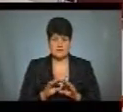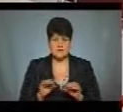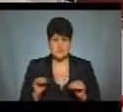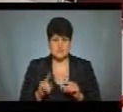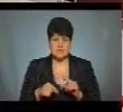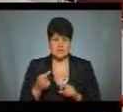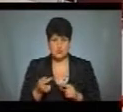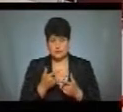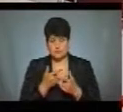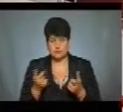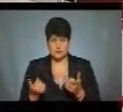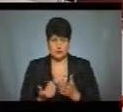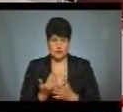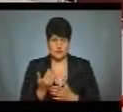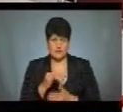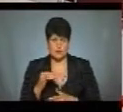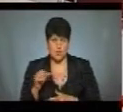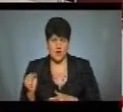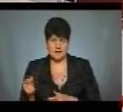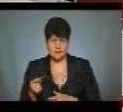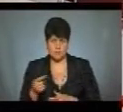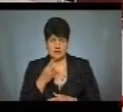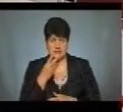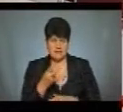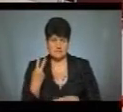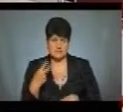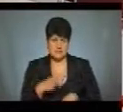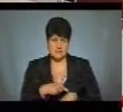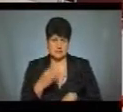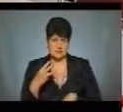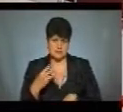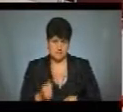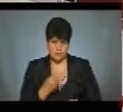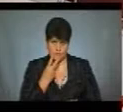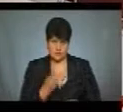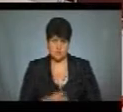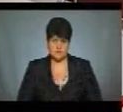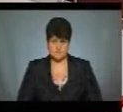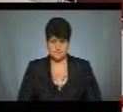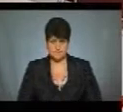Наступне інформаційне оновлення на UA Тернопіль. Дивіться о 20:30. Побачимось.